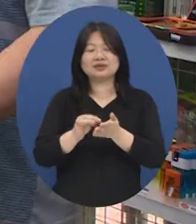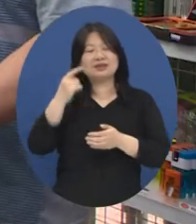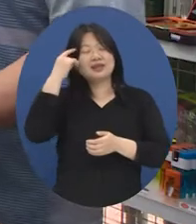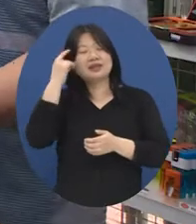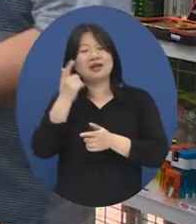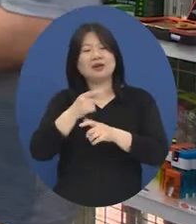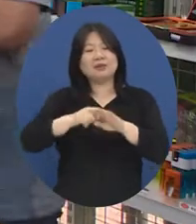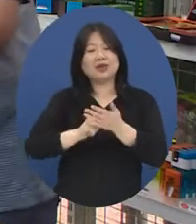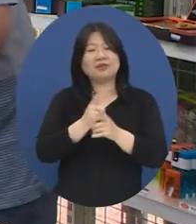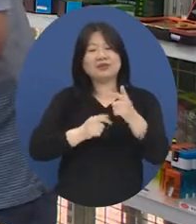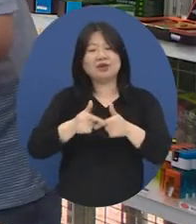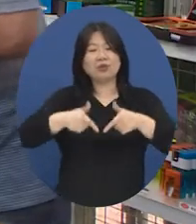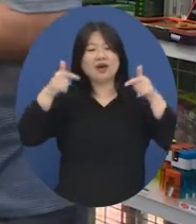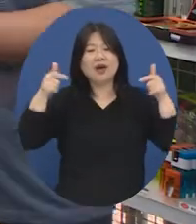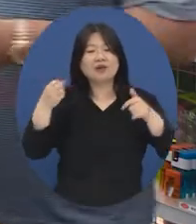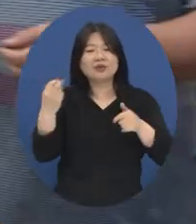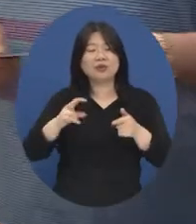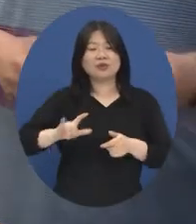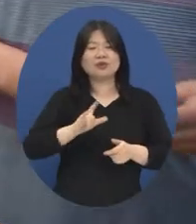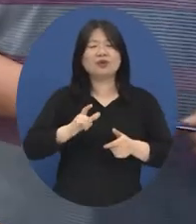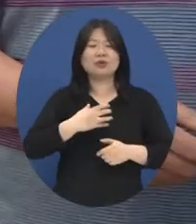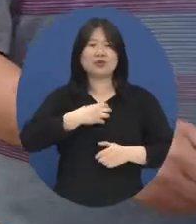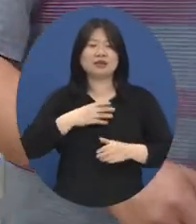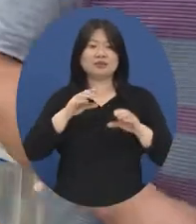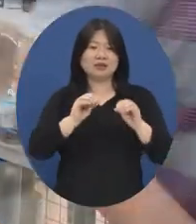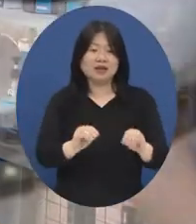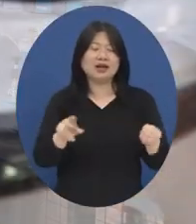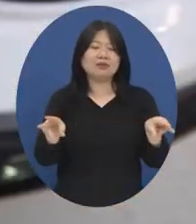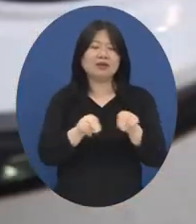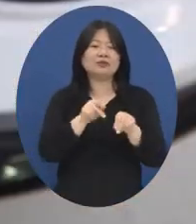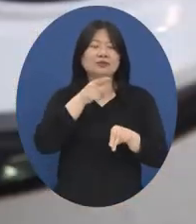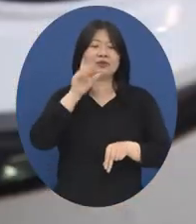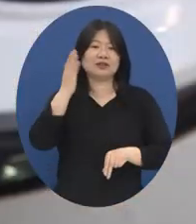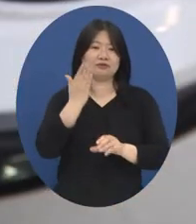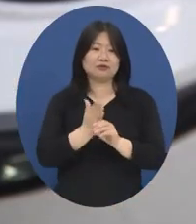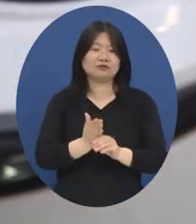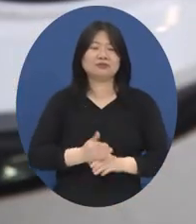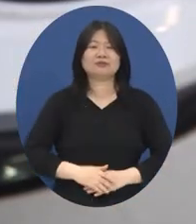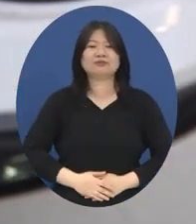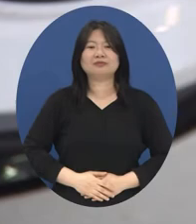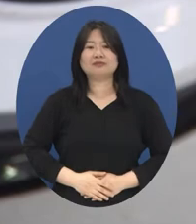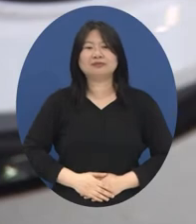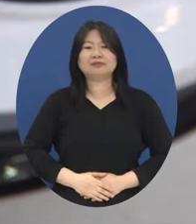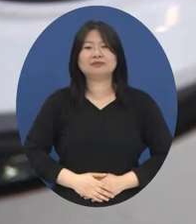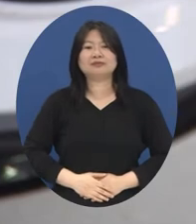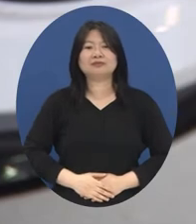활기를 불어넣는 마중물이 되고 있습니다. 경기지TV 최지연입니다.